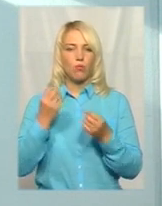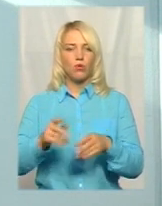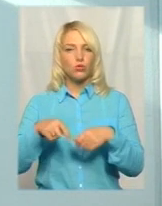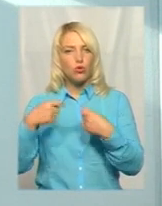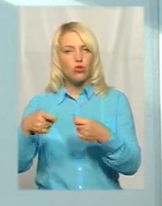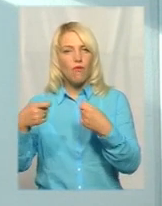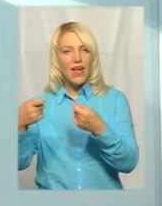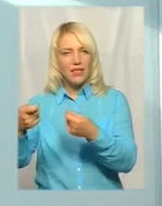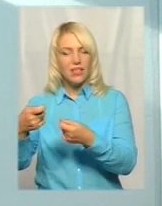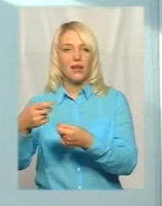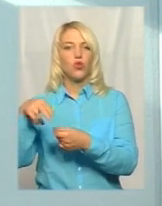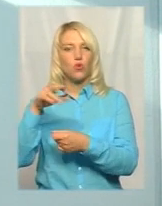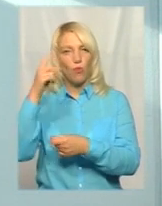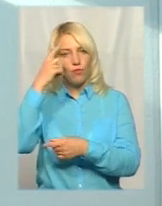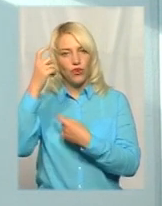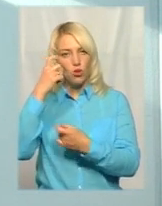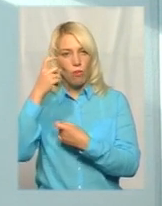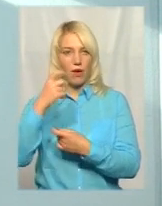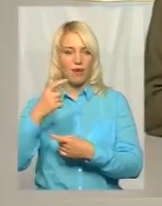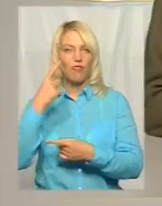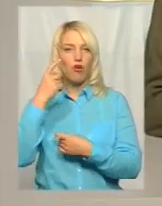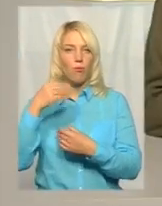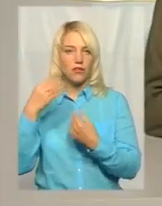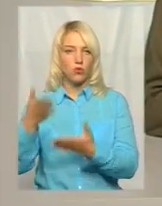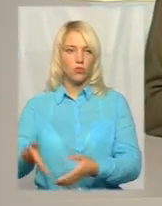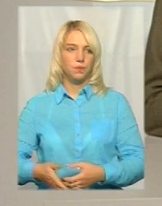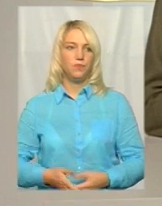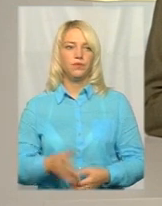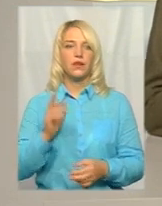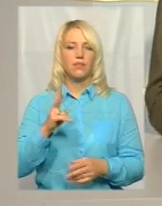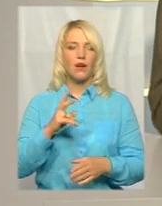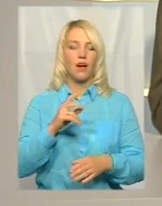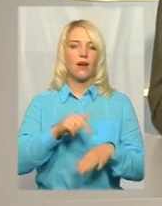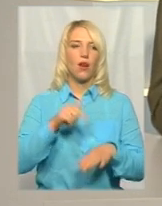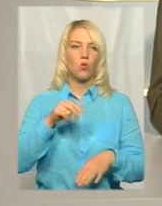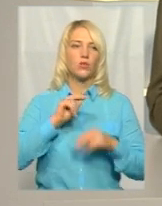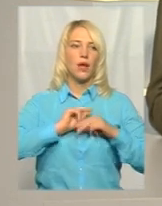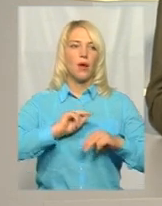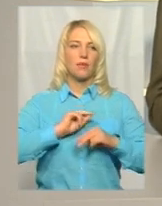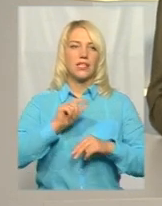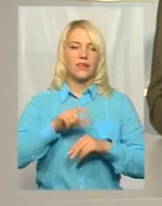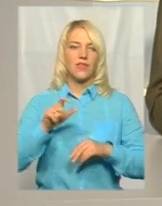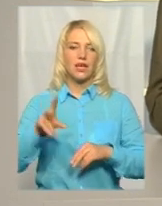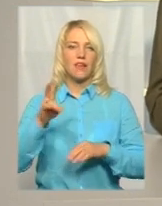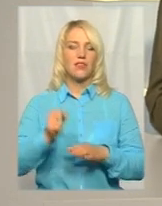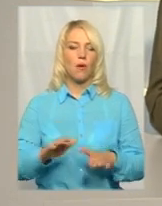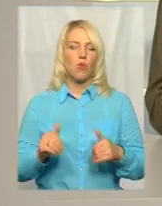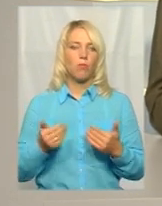відома інформації і так далі. А як реагують працівники, от наймані працівники, на